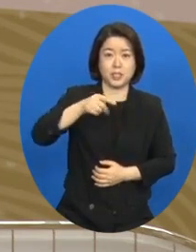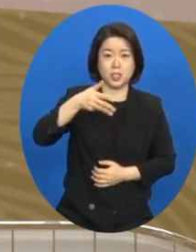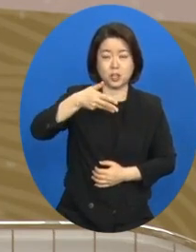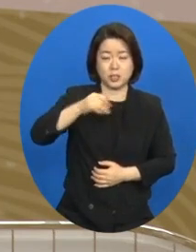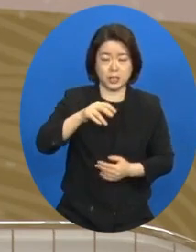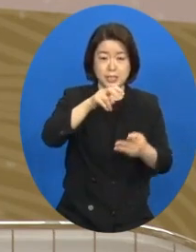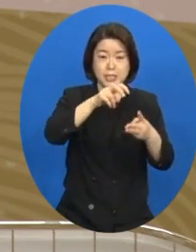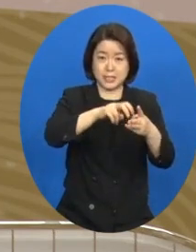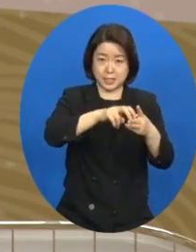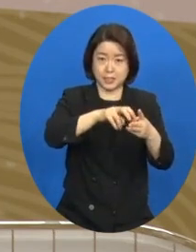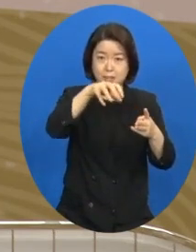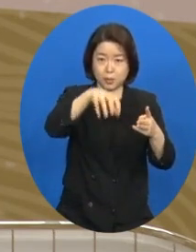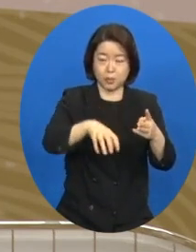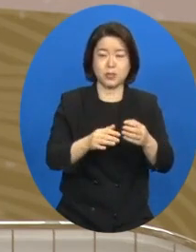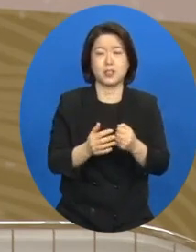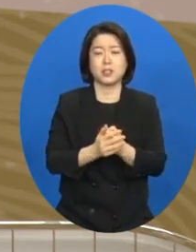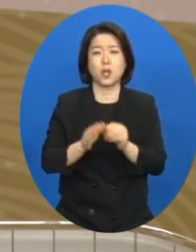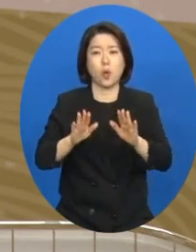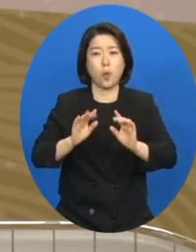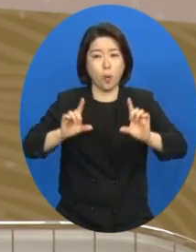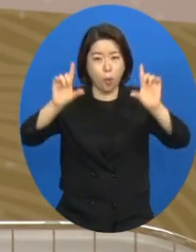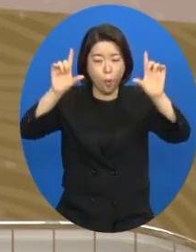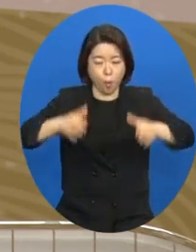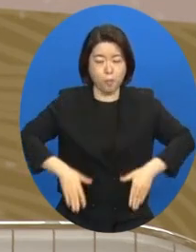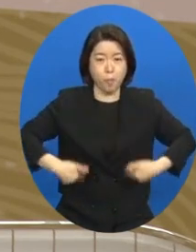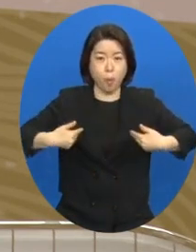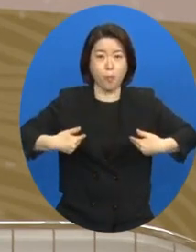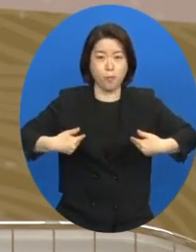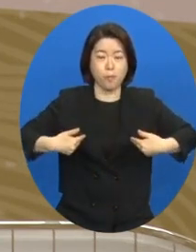센터 라는 곳에서 올해 봄에